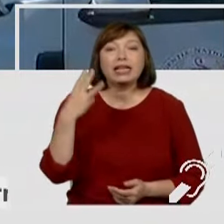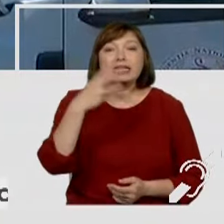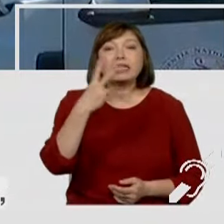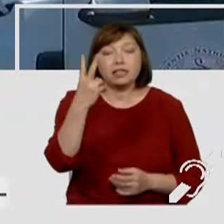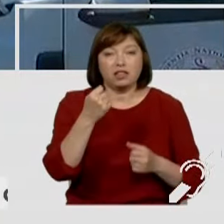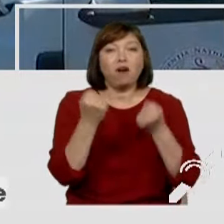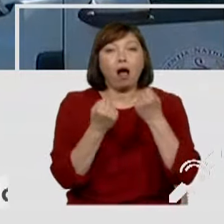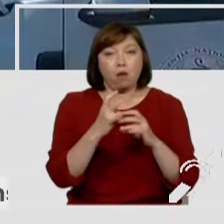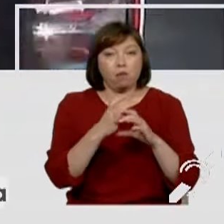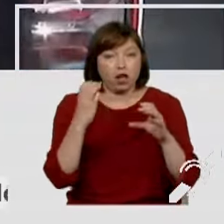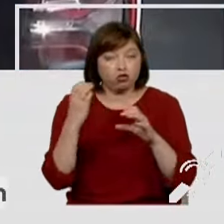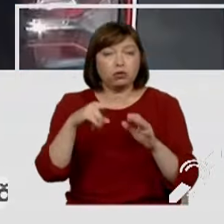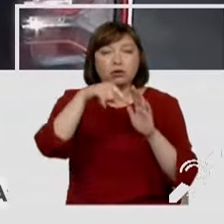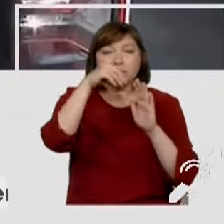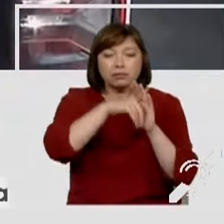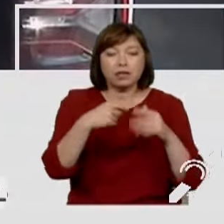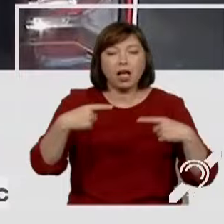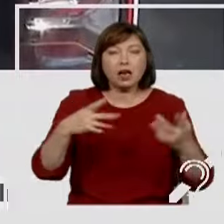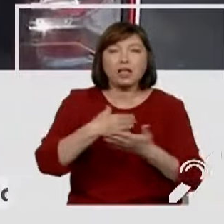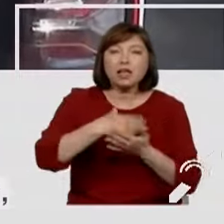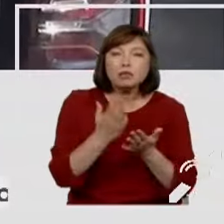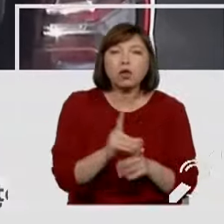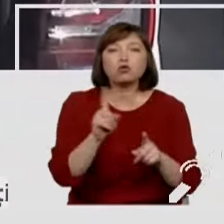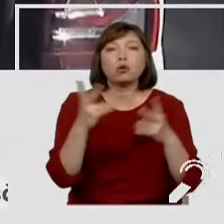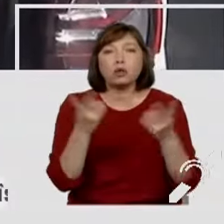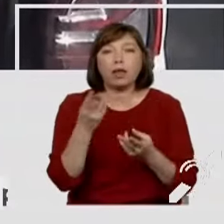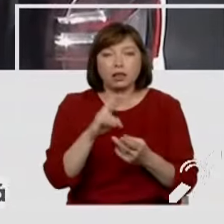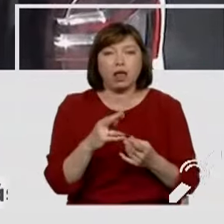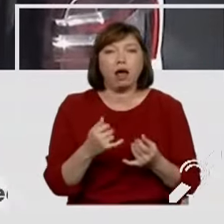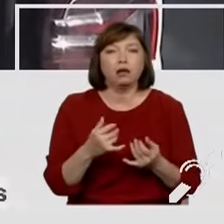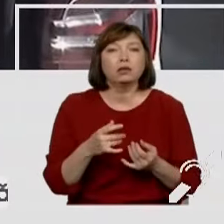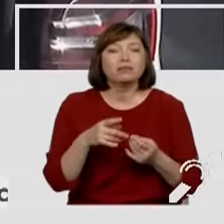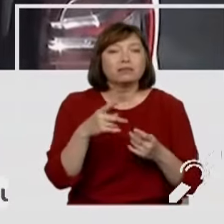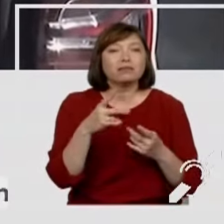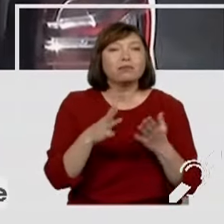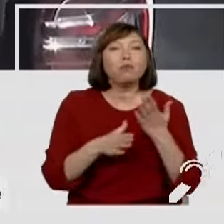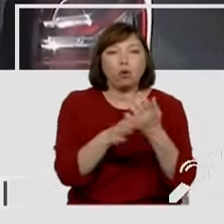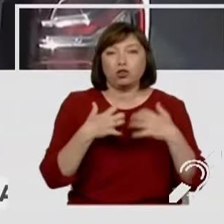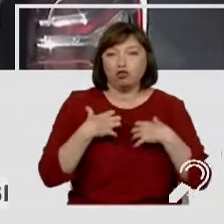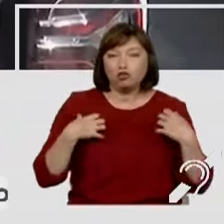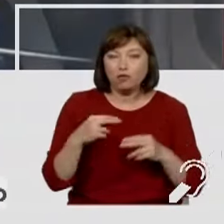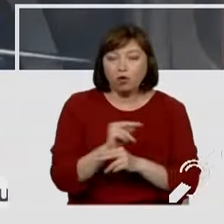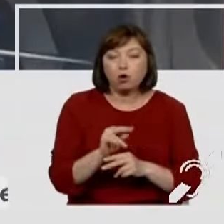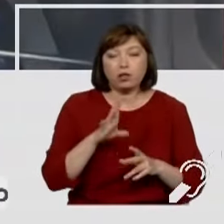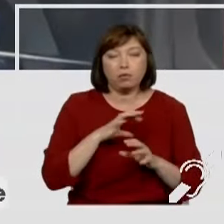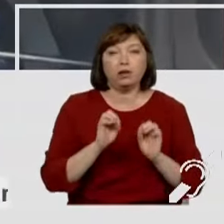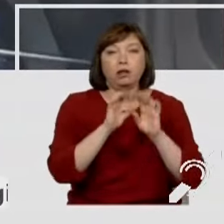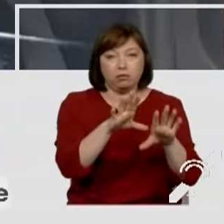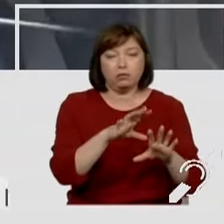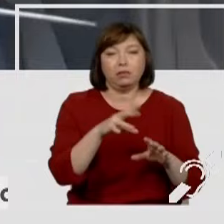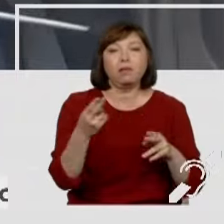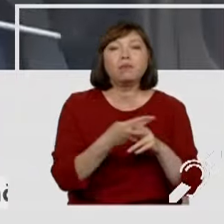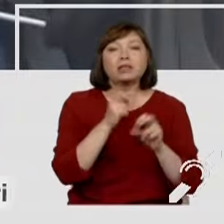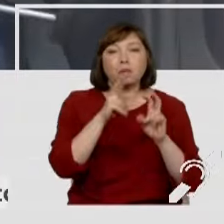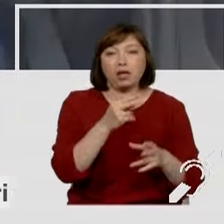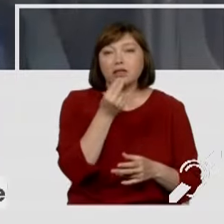32 de automobile dotate cu instrumente și ustensile necesare acordării asistenței veterinare au fost transmise Agenției Naționale pentru